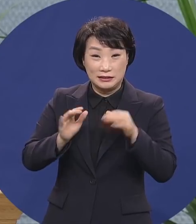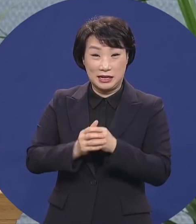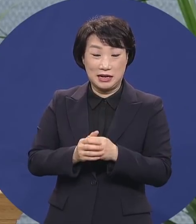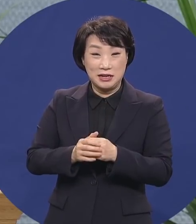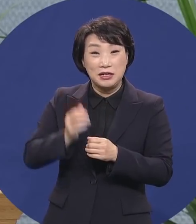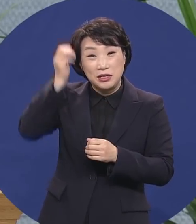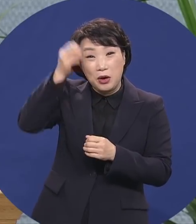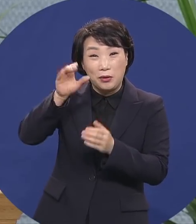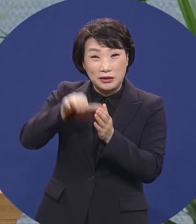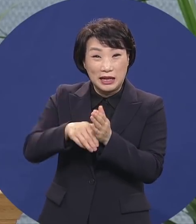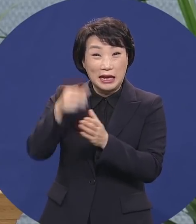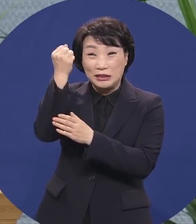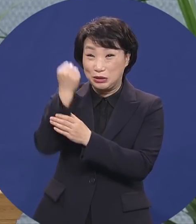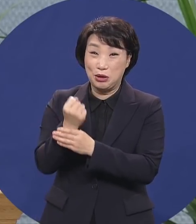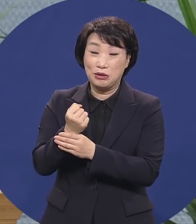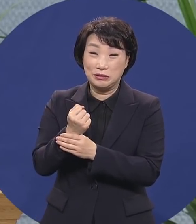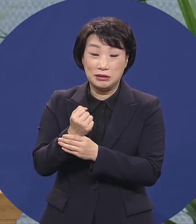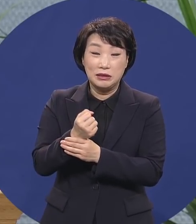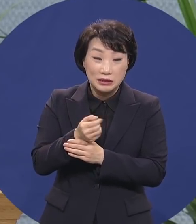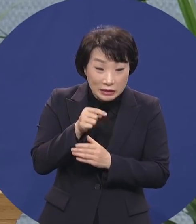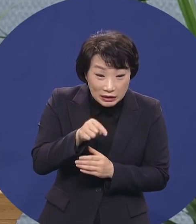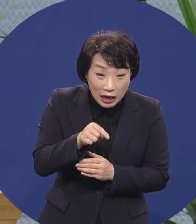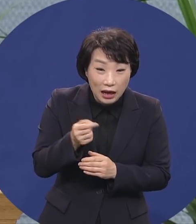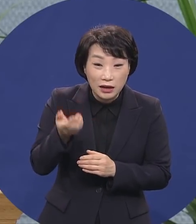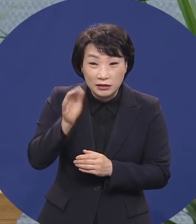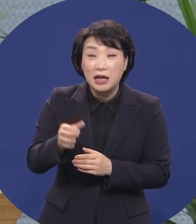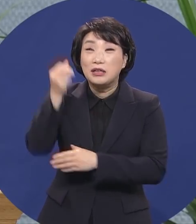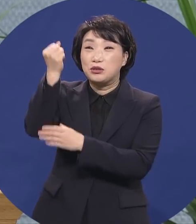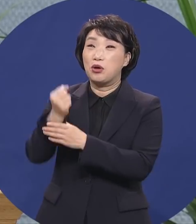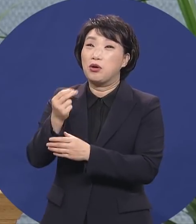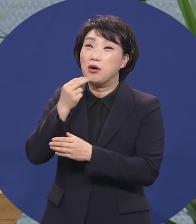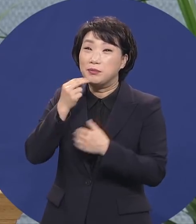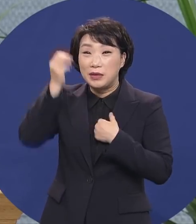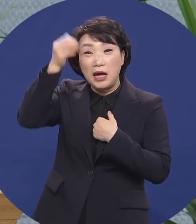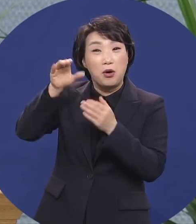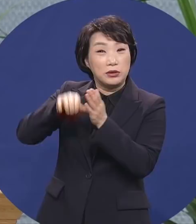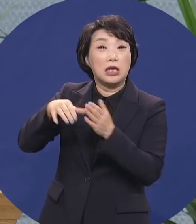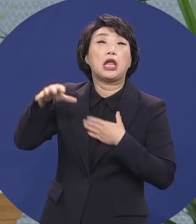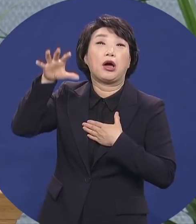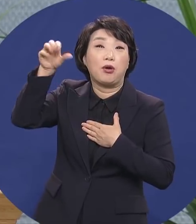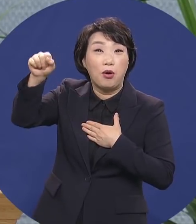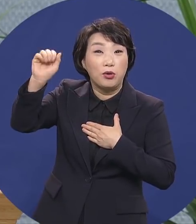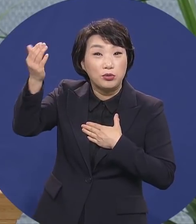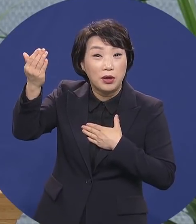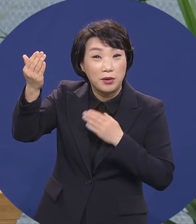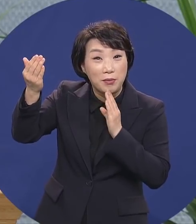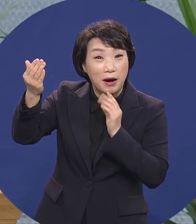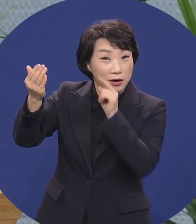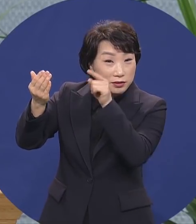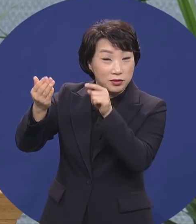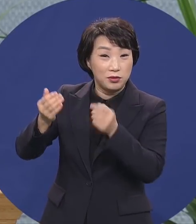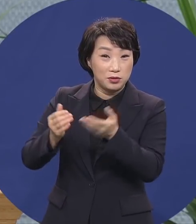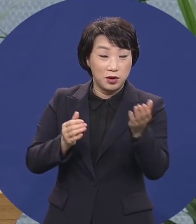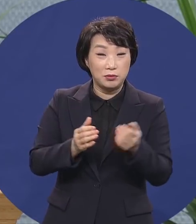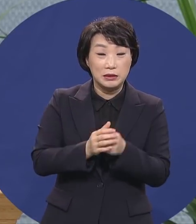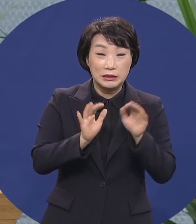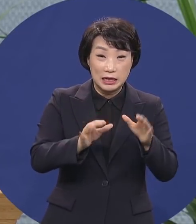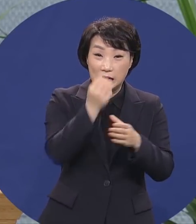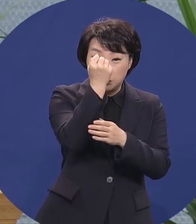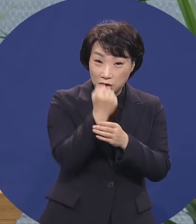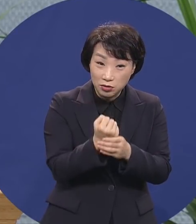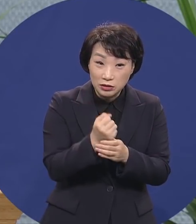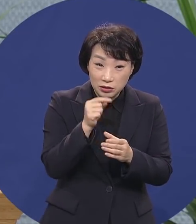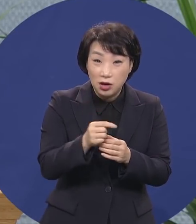절대 영혼의 때 썩을 것이 썩지 아니할 내 영혼의 몫이 된다. 썩을 것을